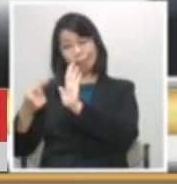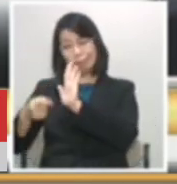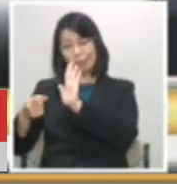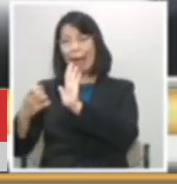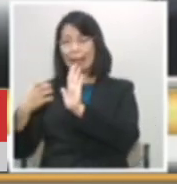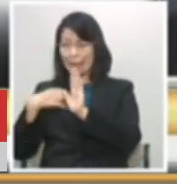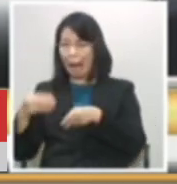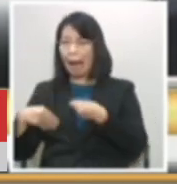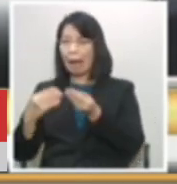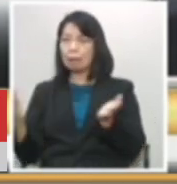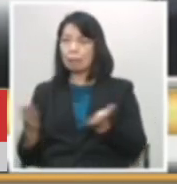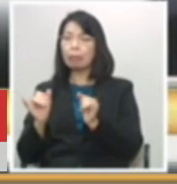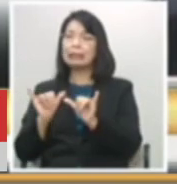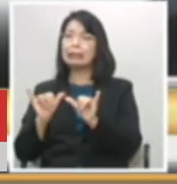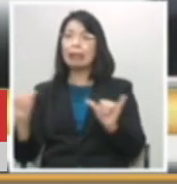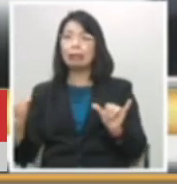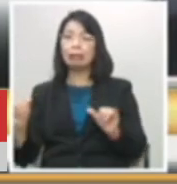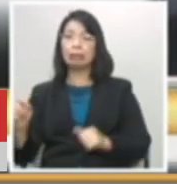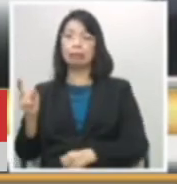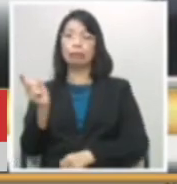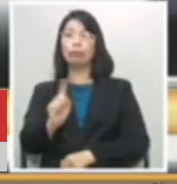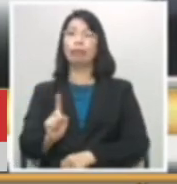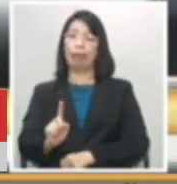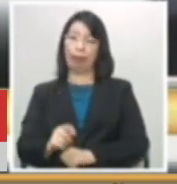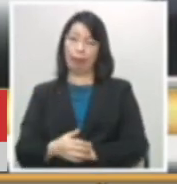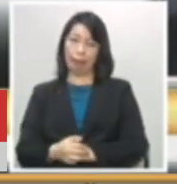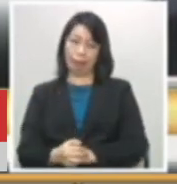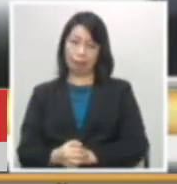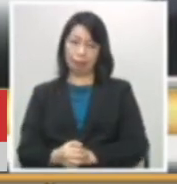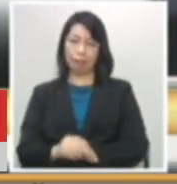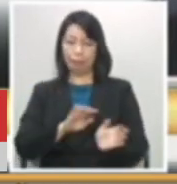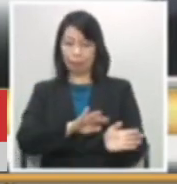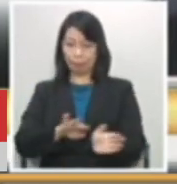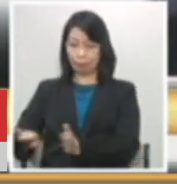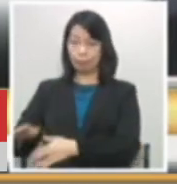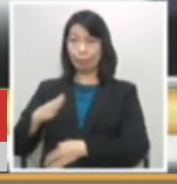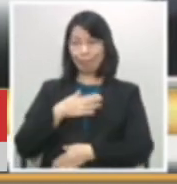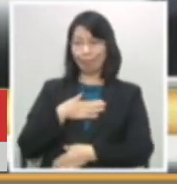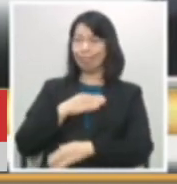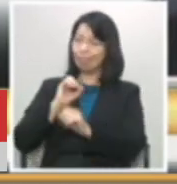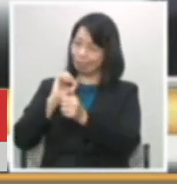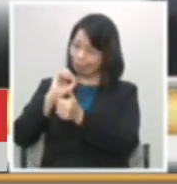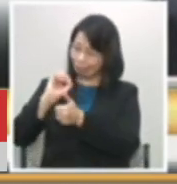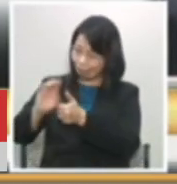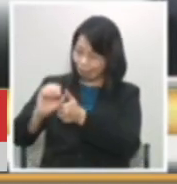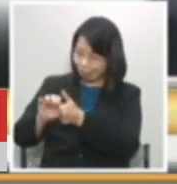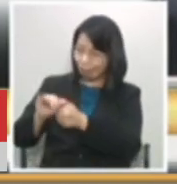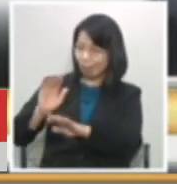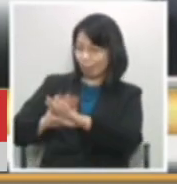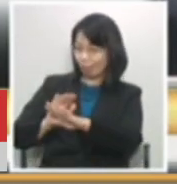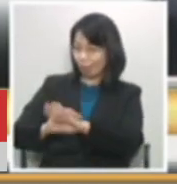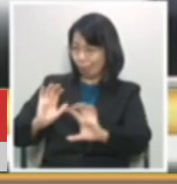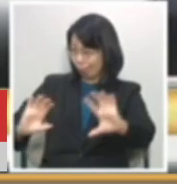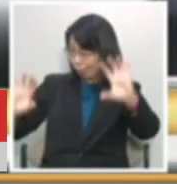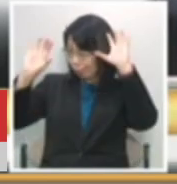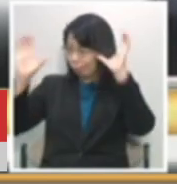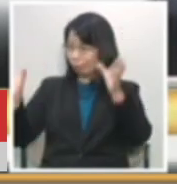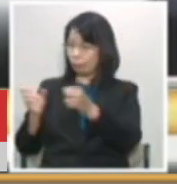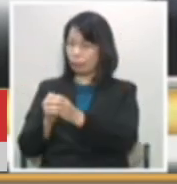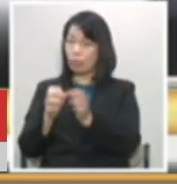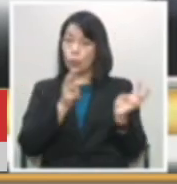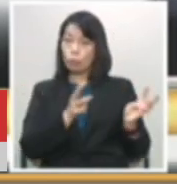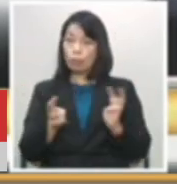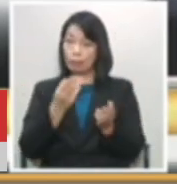งยืนดิฉันต้องขออนุญาตแนะนำรัฐบาลนะคะในเรื่องของวิธีการหารายได้เข้าประเทศสักเล็กน้อยท่านจะอา